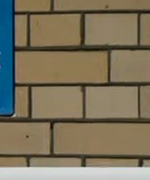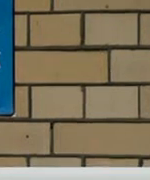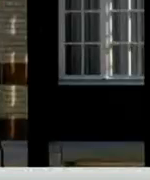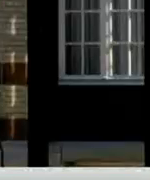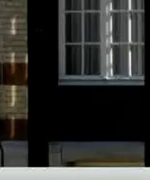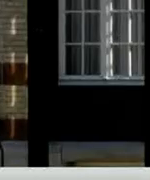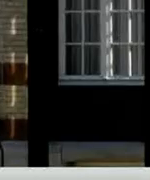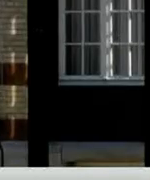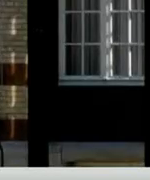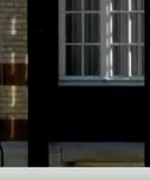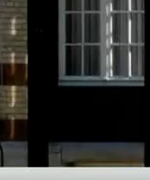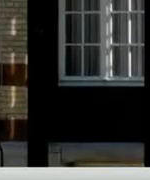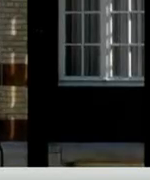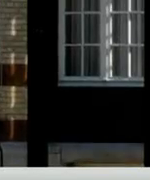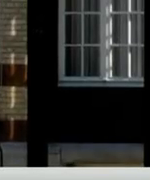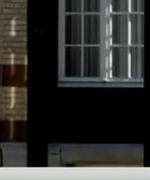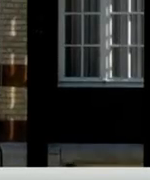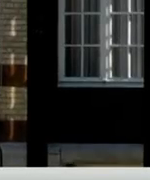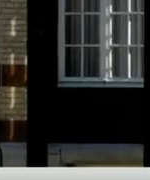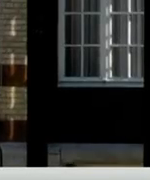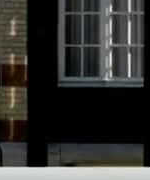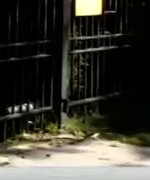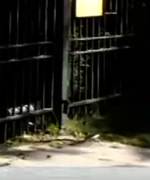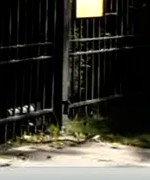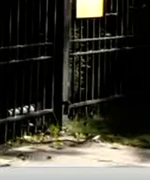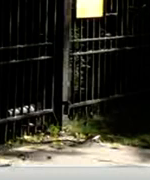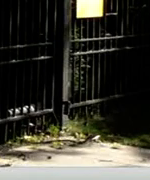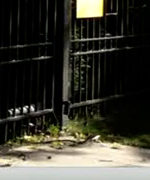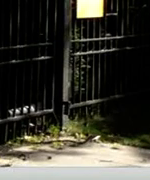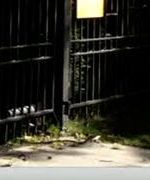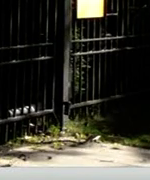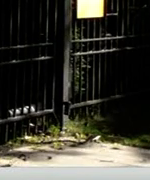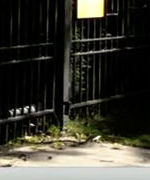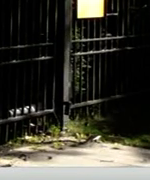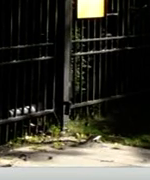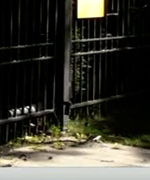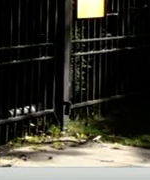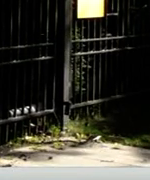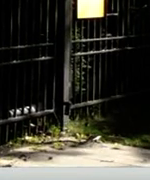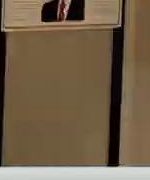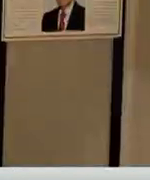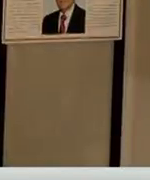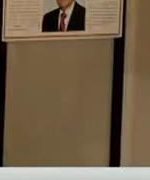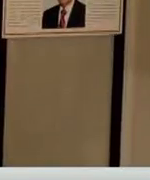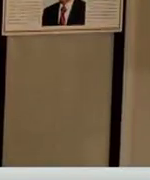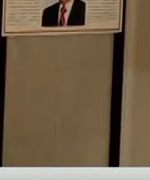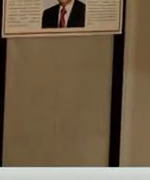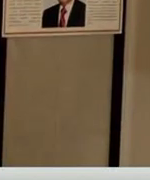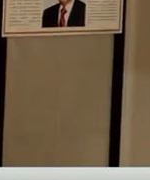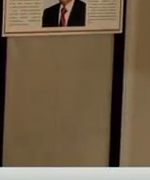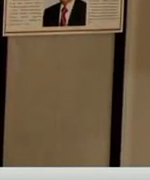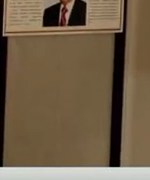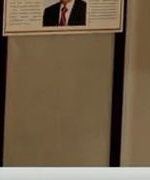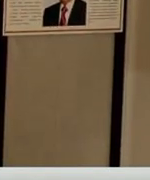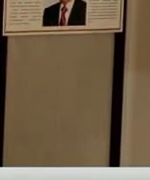Қазақстан елшілігінде орналасқан. Бұл елде оқып жүрген студенттеріміз, дипломаттарымыз бен олардың туыстары және Бельгия мен Люксембургте